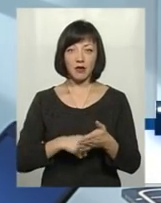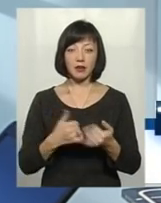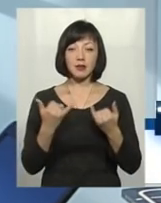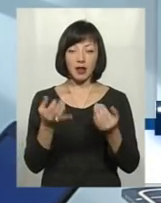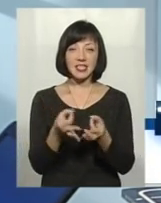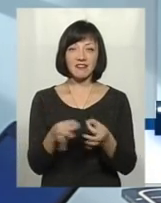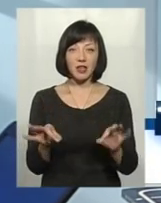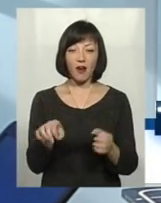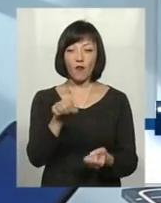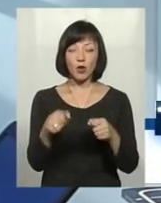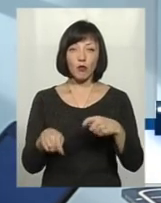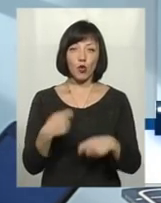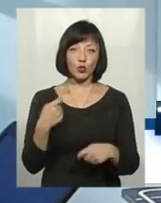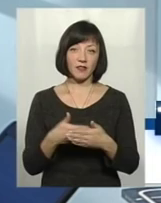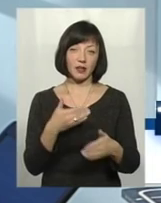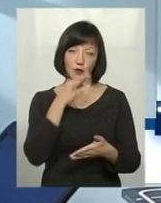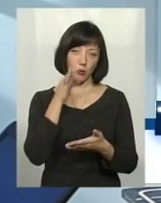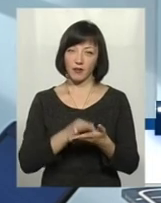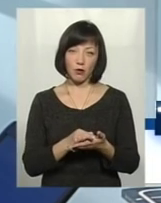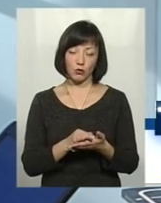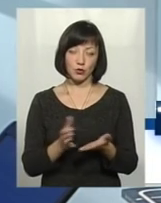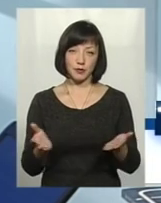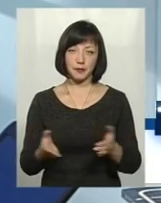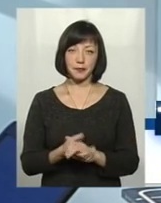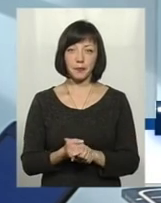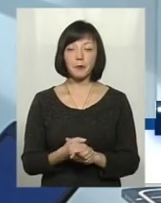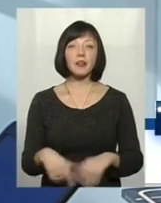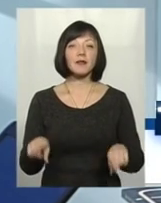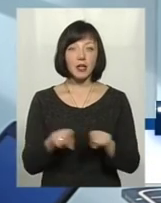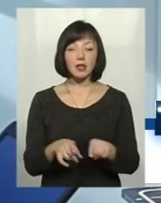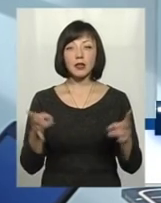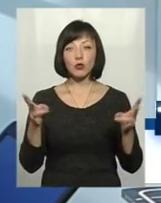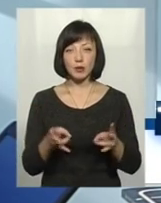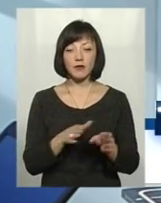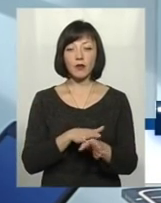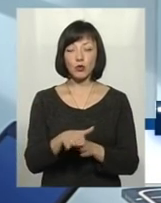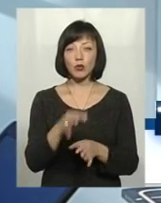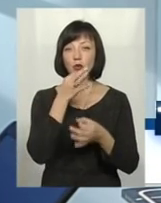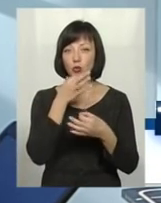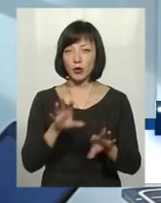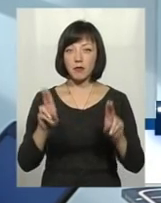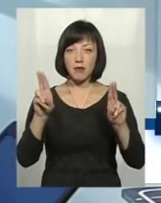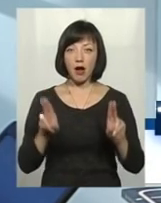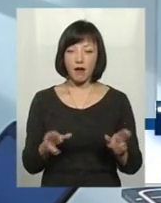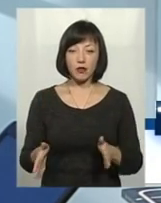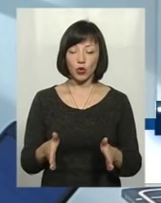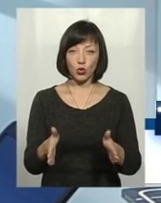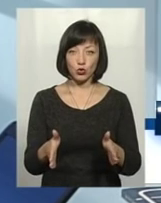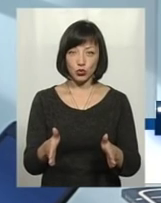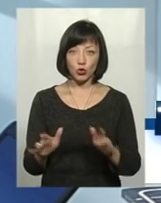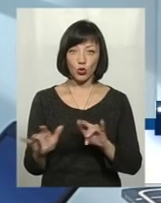звільнення водіїв-порушників від відповідальності. Тому все-таки необхідно дотримуватися в будь-якому випадку правил дорожнього руху